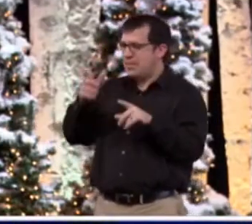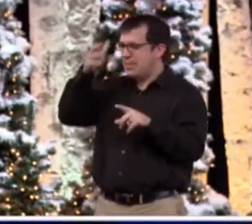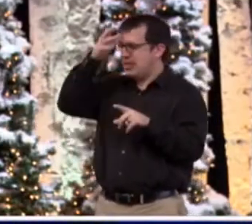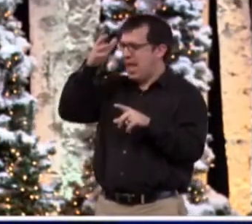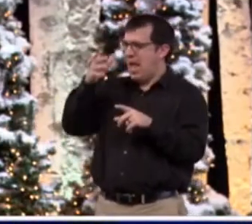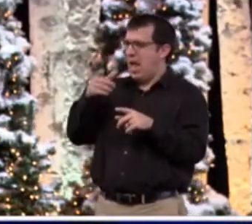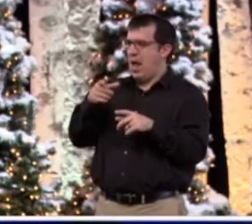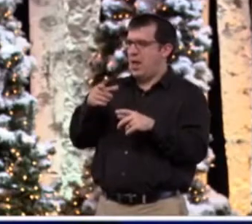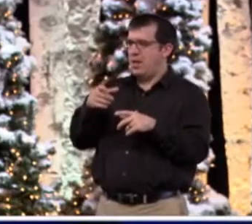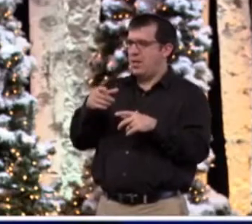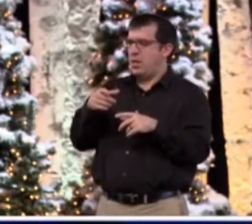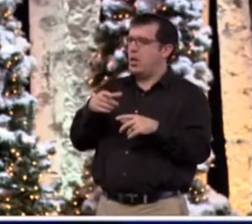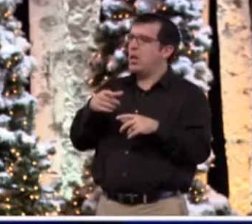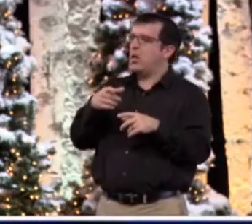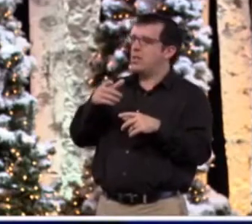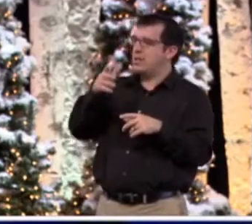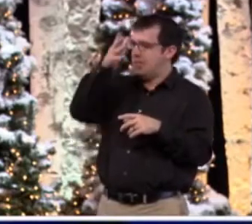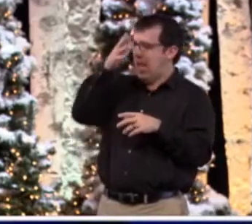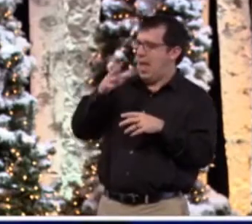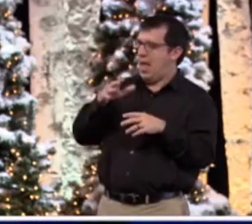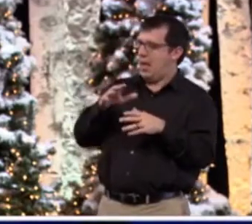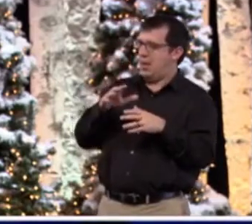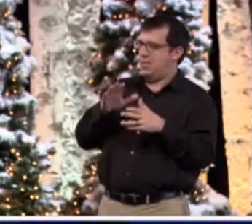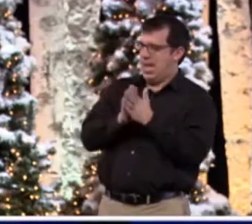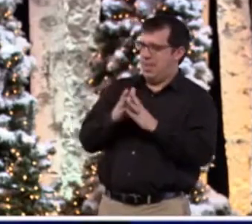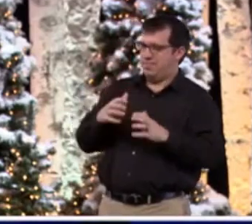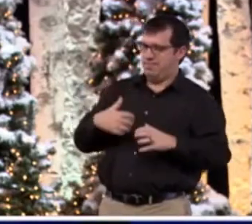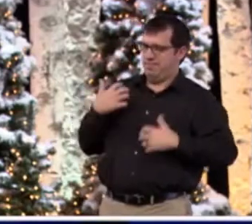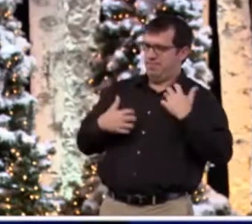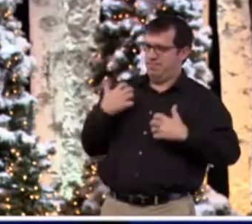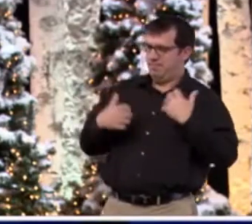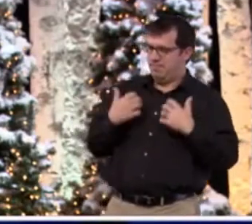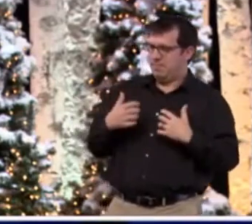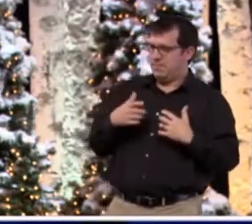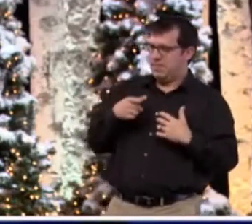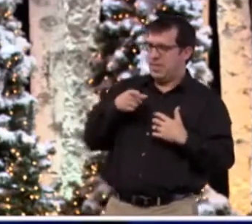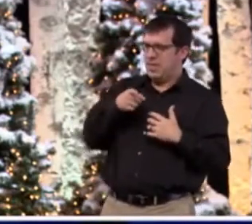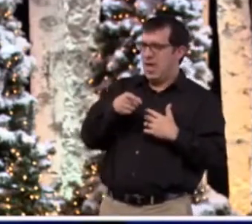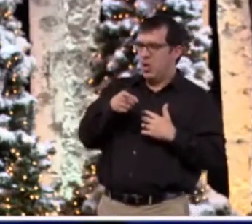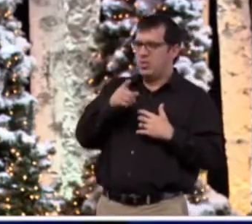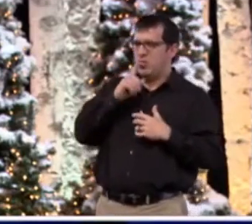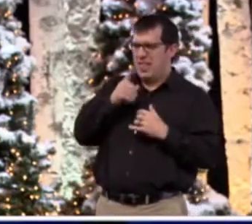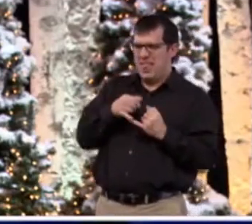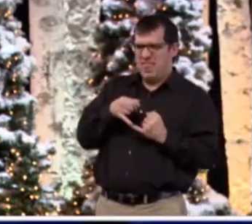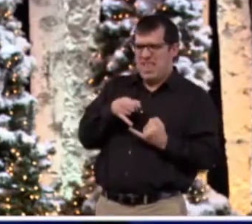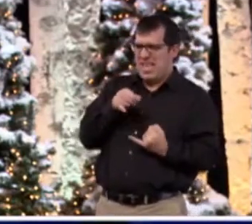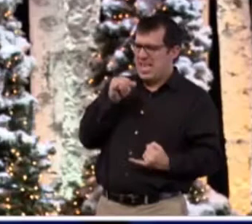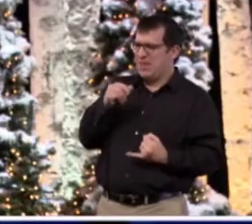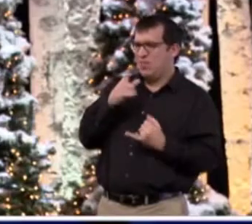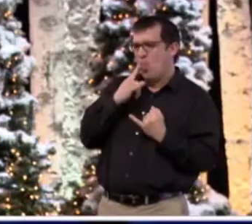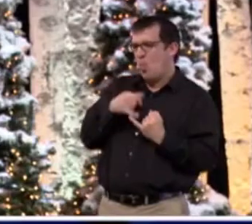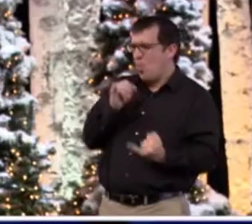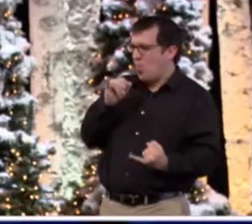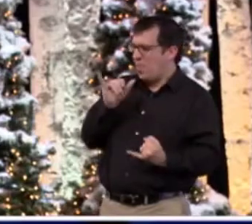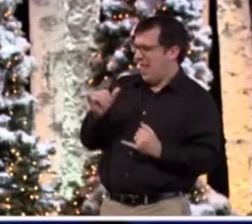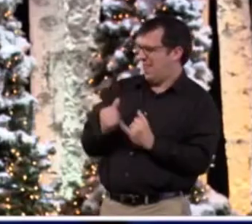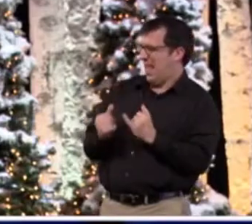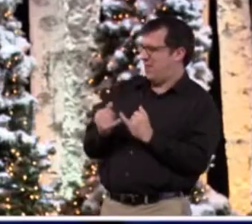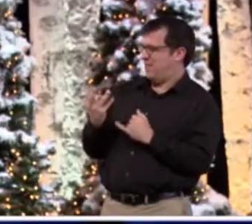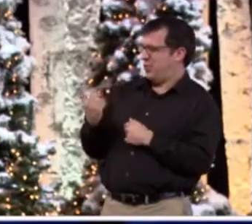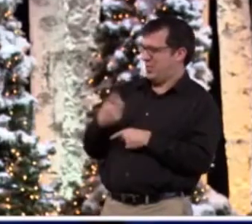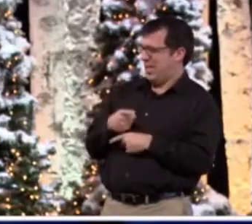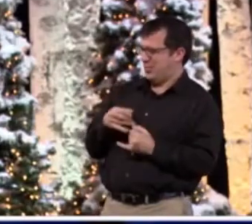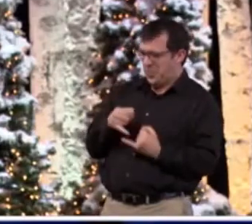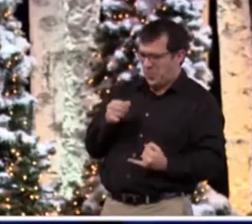थियो, धेरै दुब्लो जस्तो गान्धी आफ्नो जीवनको अन्त्यतिर देखिन्थे। मेरो बुवा पनि त्यस्तै हुनुभएको थियो। उहाँले